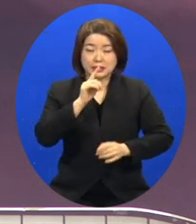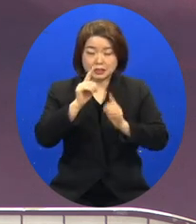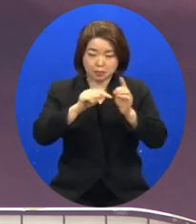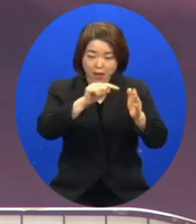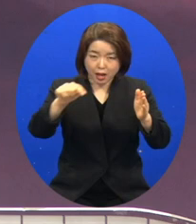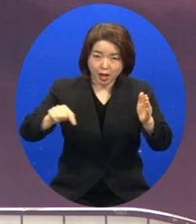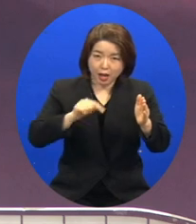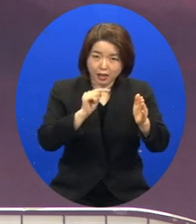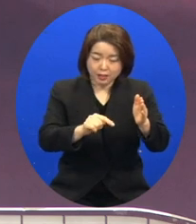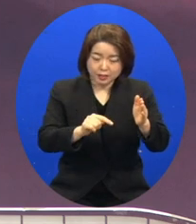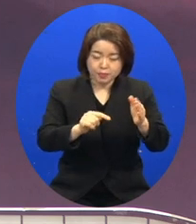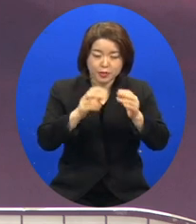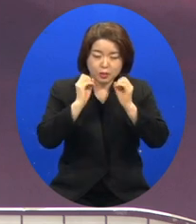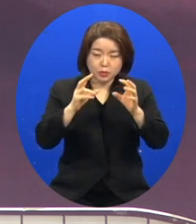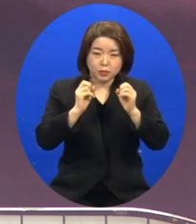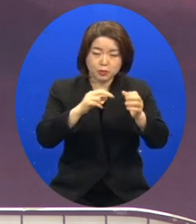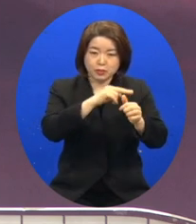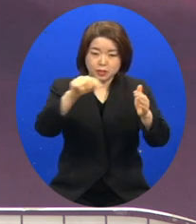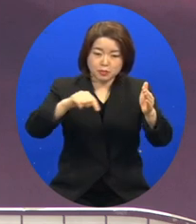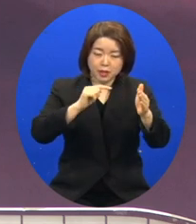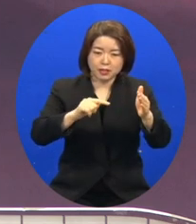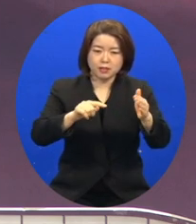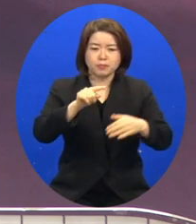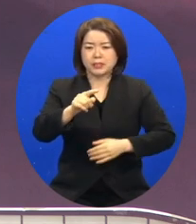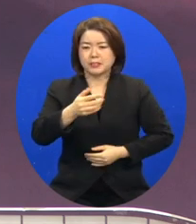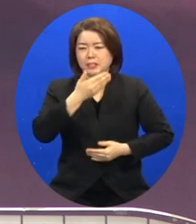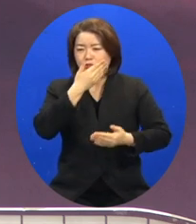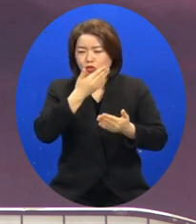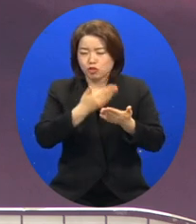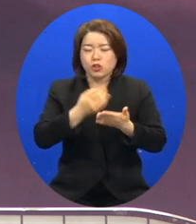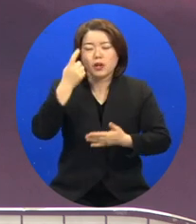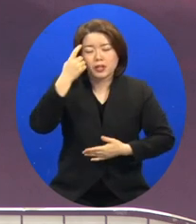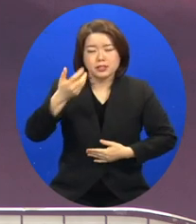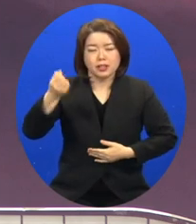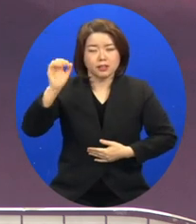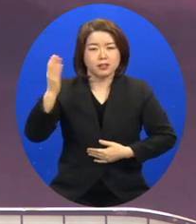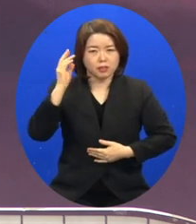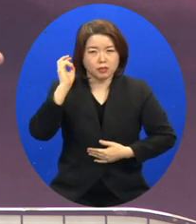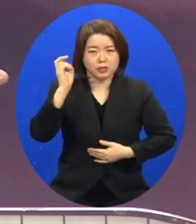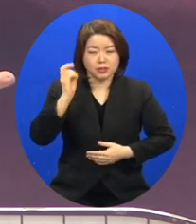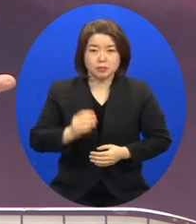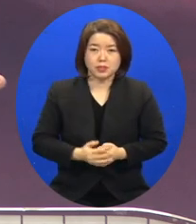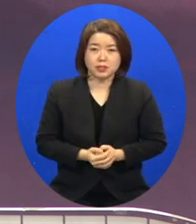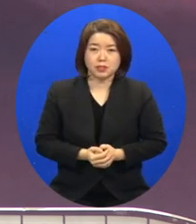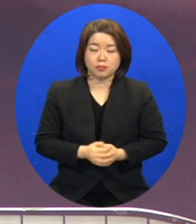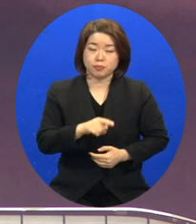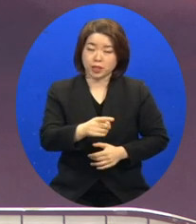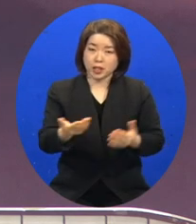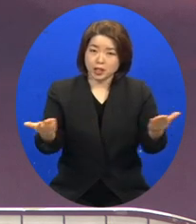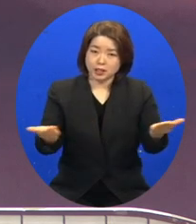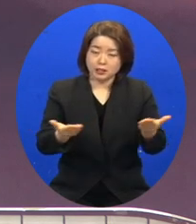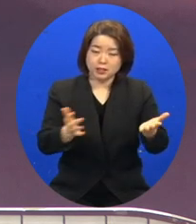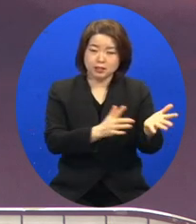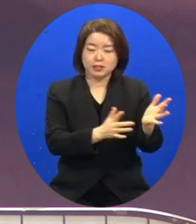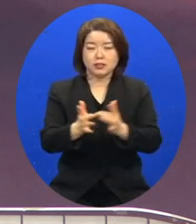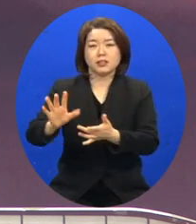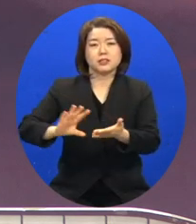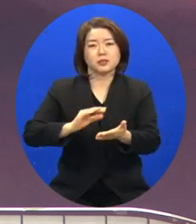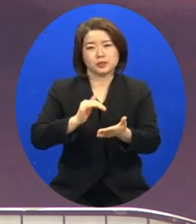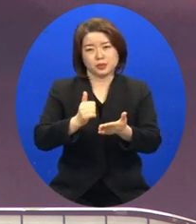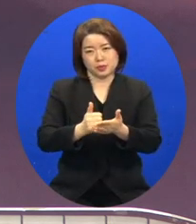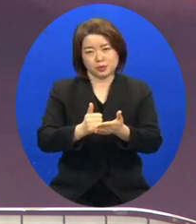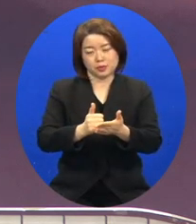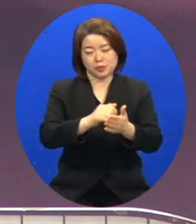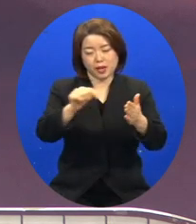그게 가장 중요하게 느껴졌다는 거죠 이리 예수 그리스도로 이 일어나는 가장 놀라운